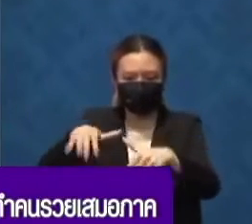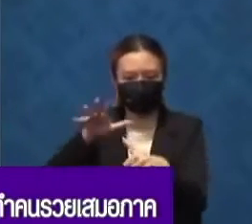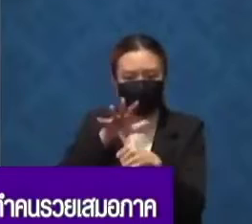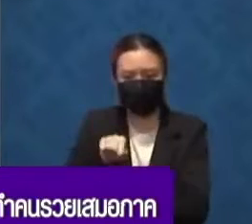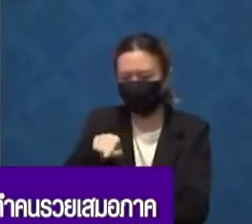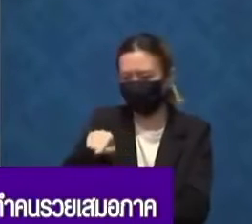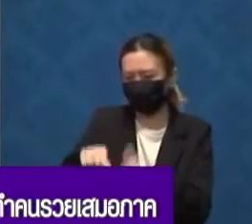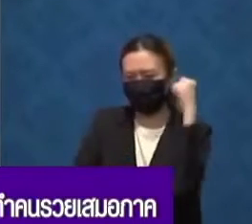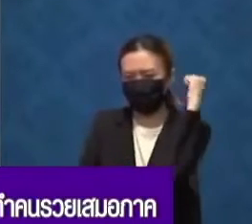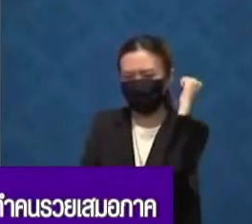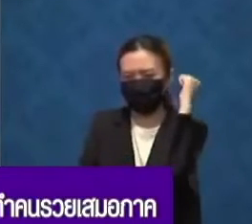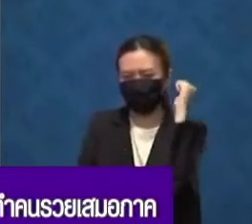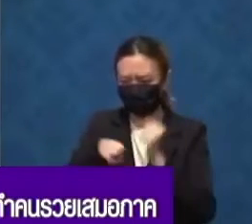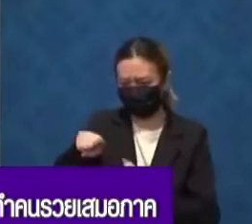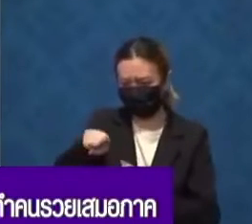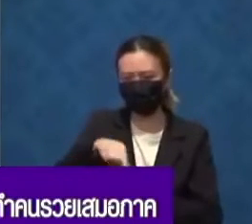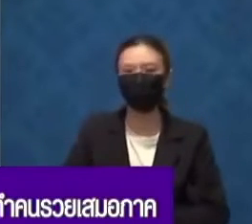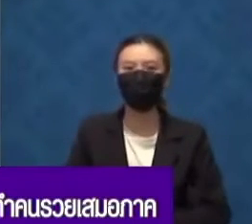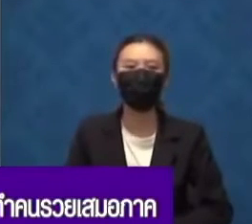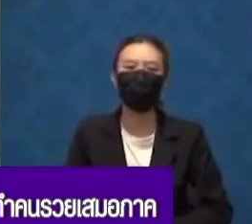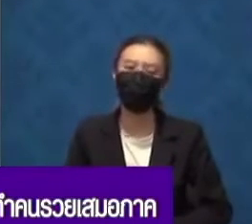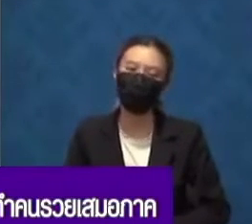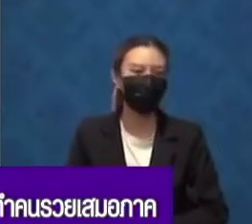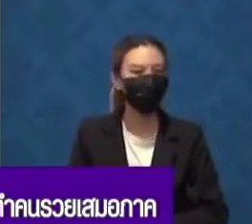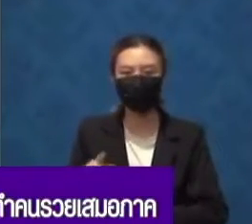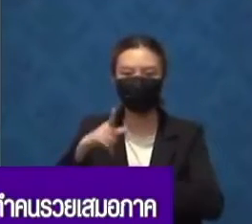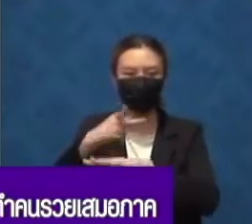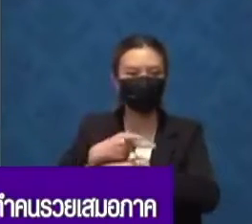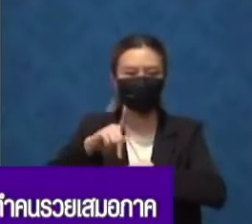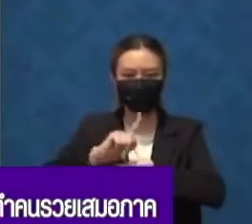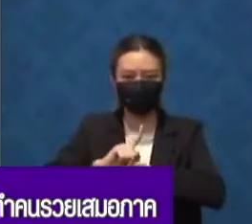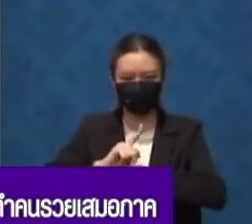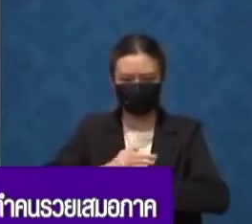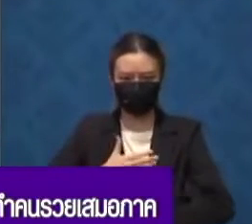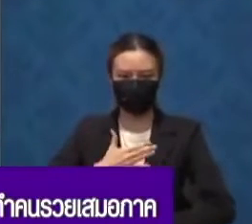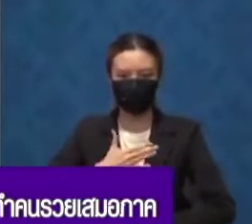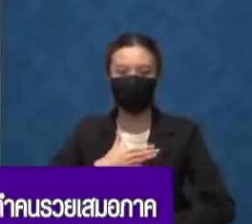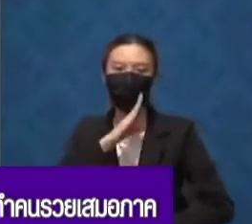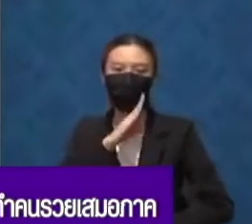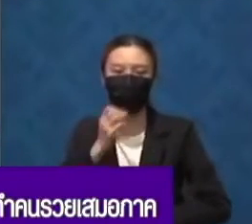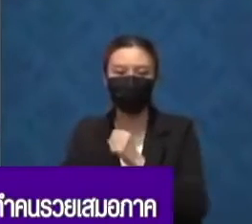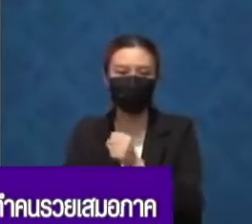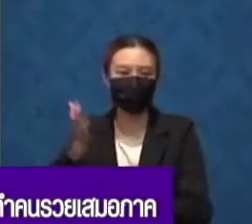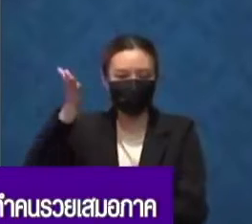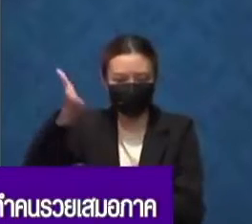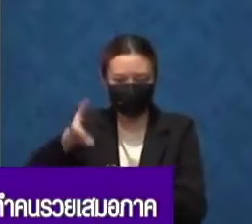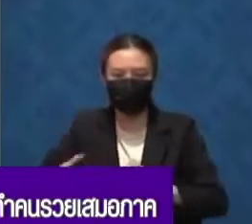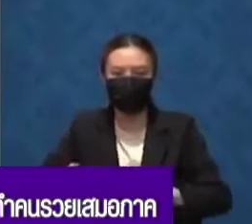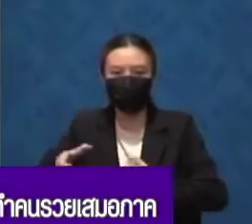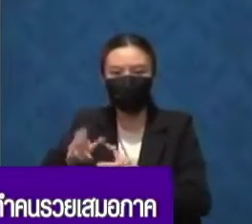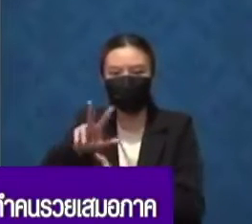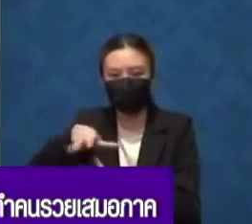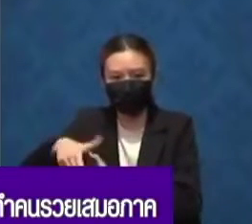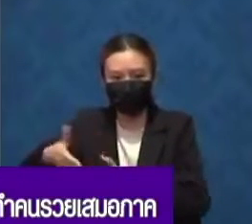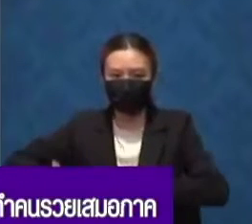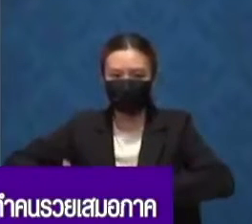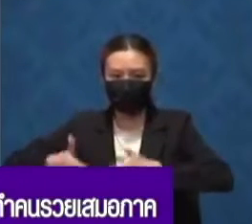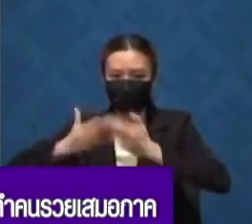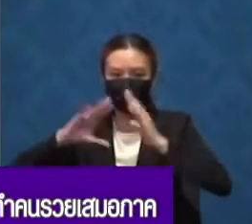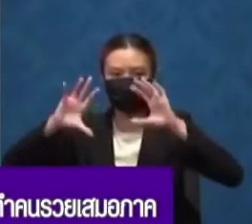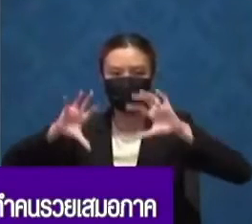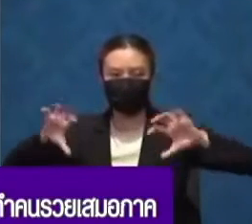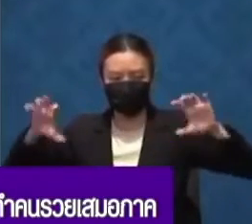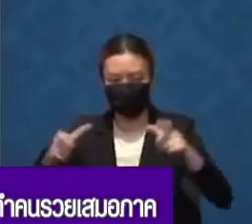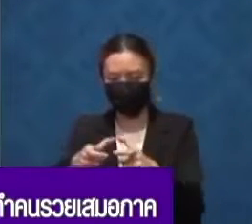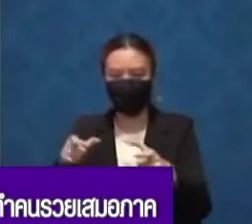วยเหลือไม่มีประสิทธิภาพอันนี้ไม่ได้บอกนะว่าไม่มีประสิทธิภาพยังไงแต่แกบอกว่าปัจจุบันเนี่ยมียอดคน